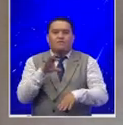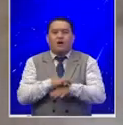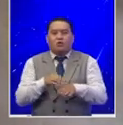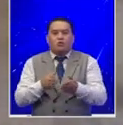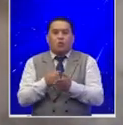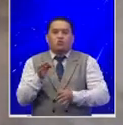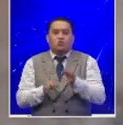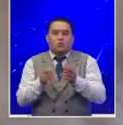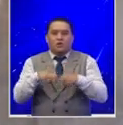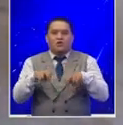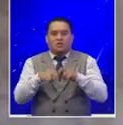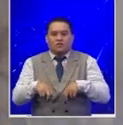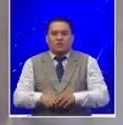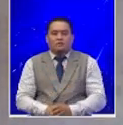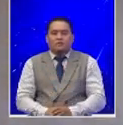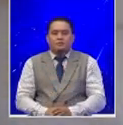ведется досудебное расследование.